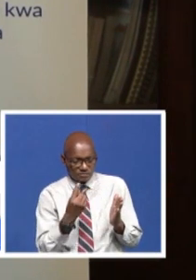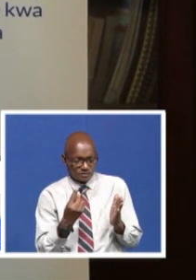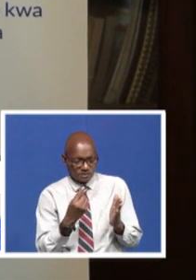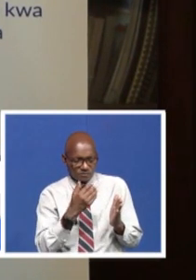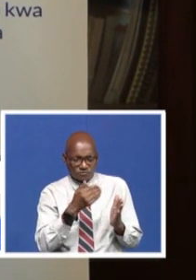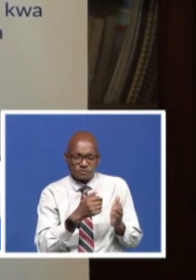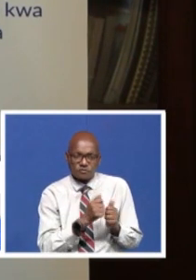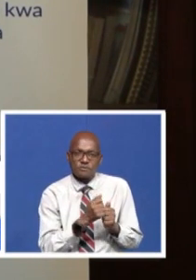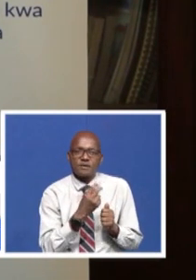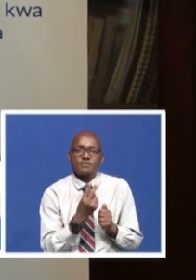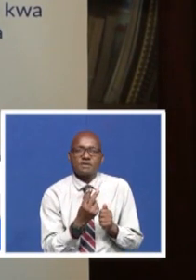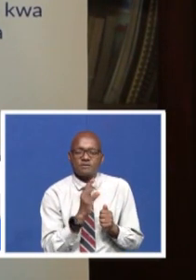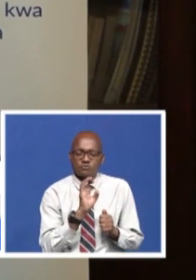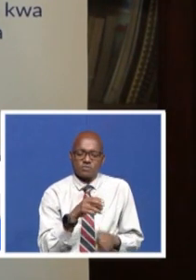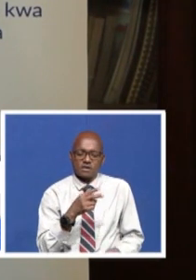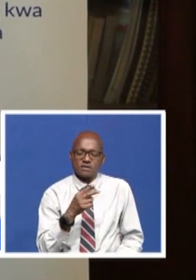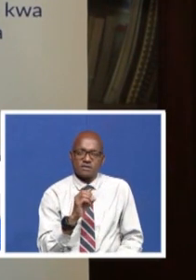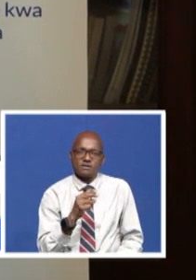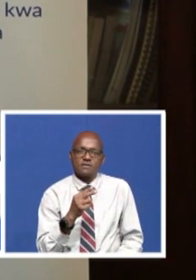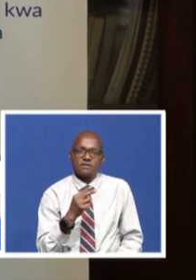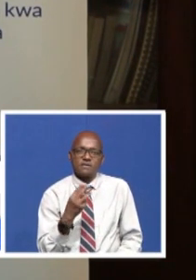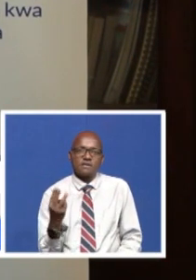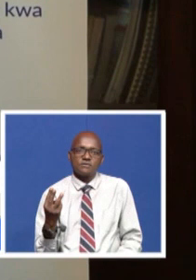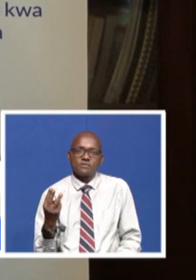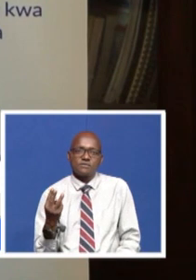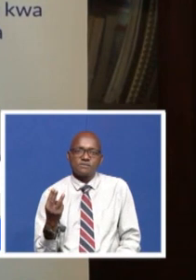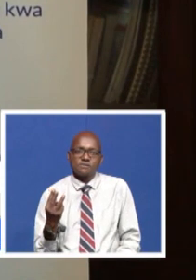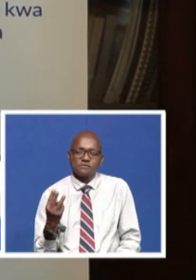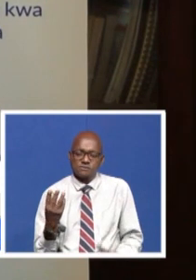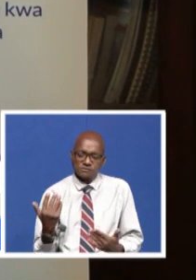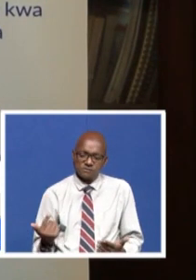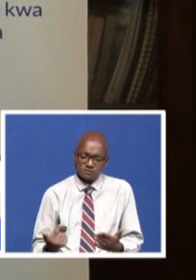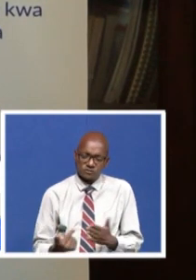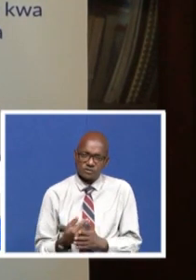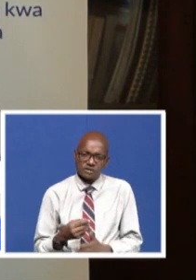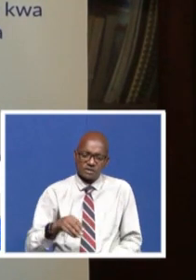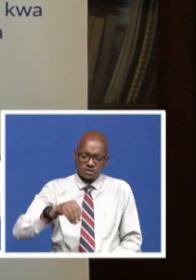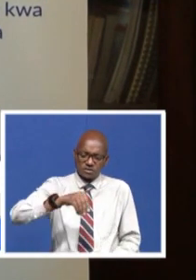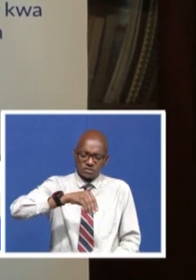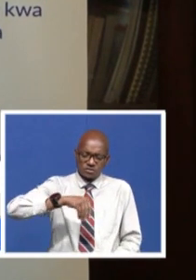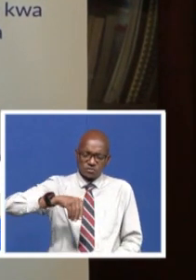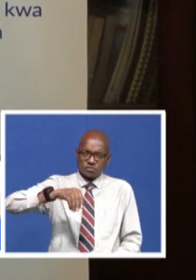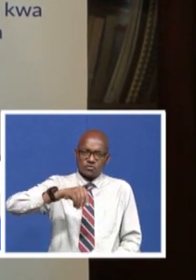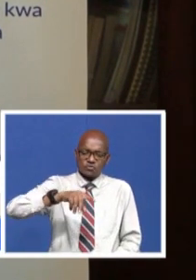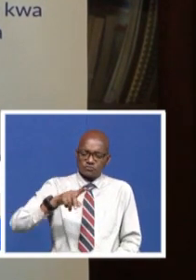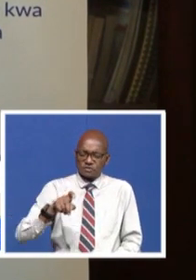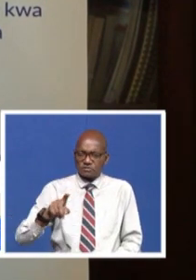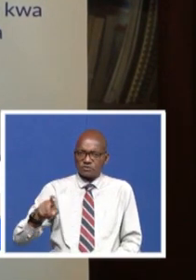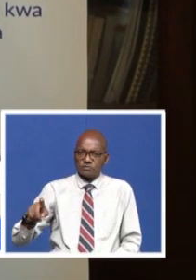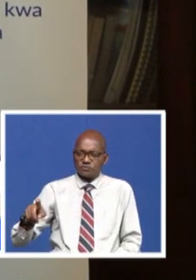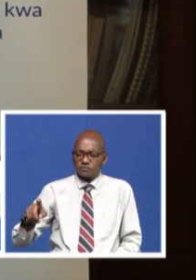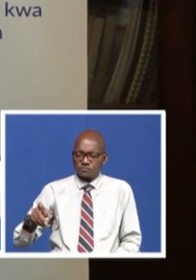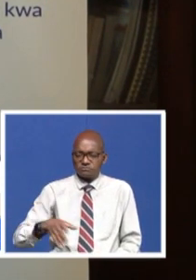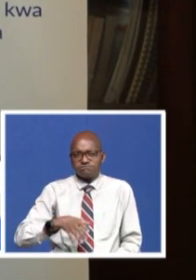wa 12 2023 kutokana na kunywa sumu Ya KUA wadudu